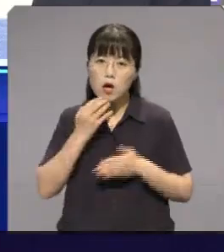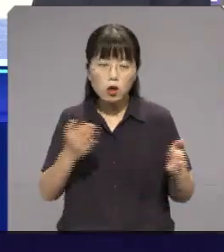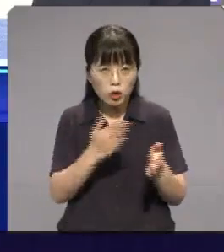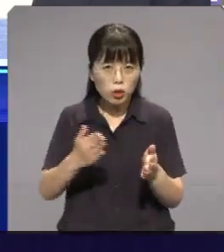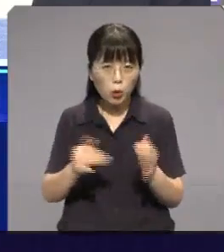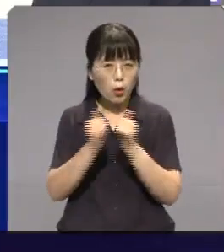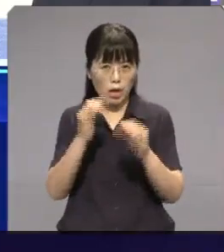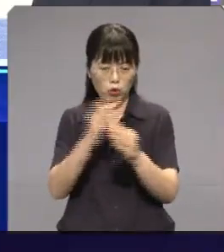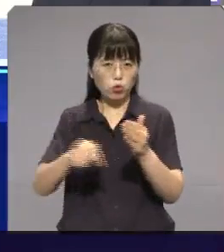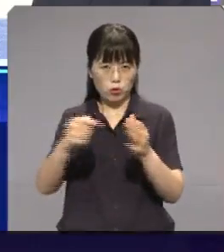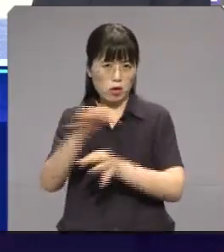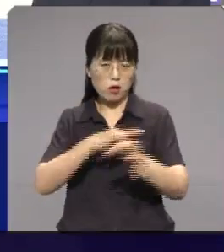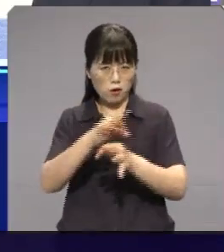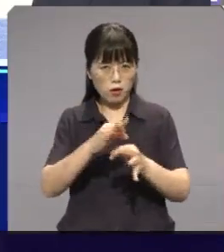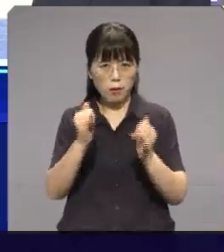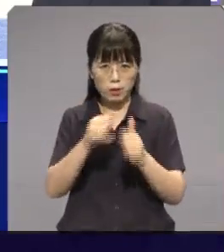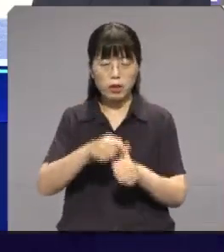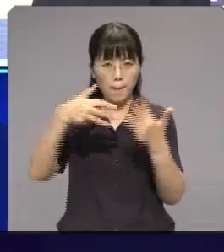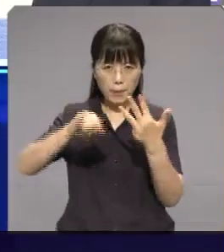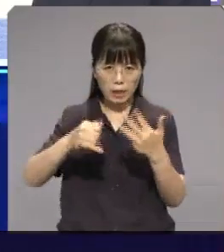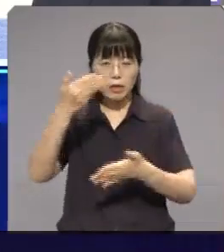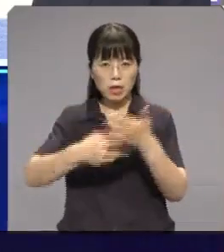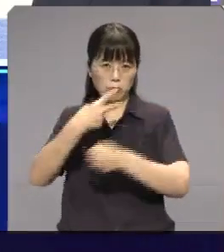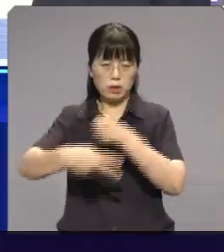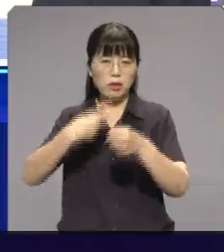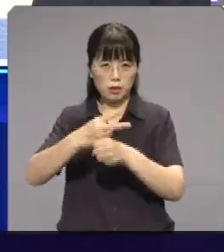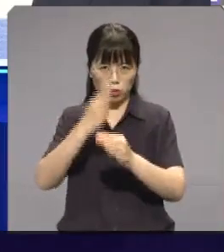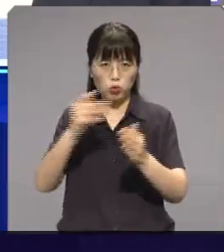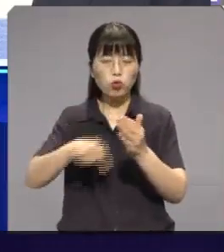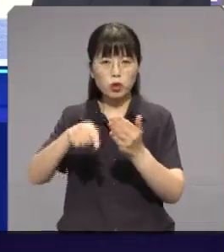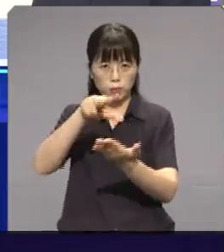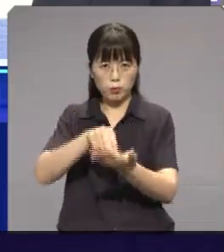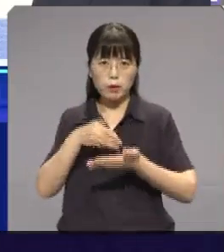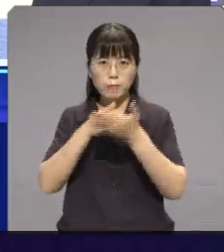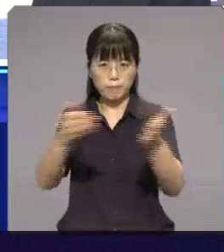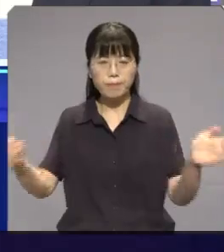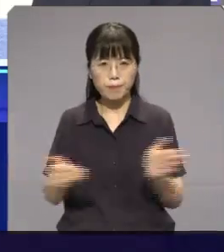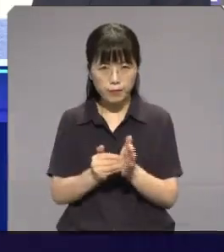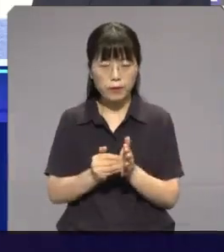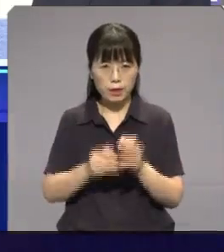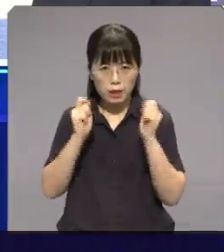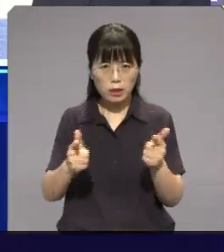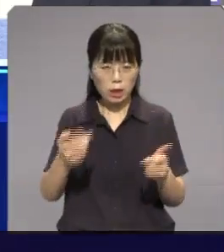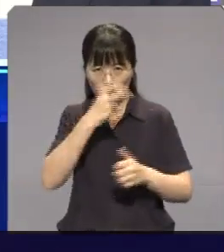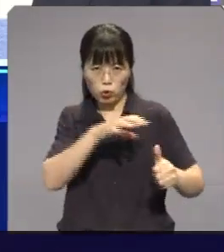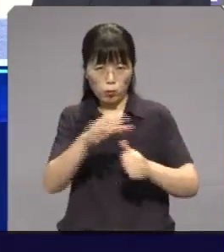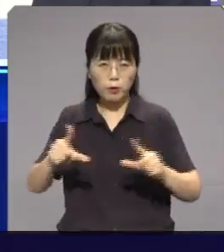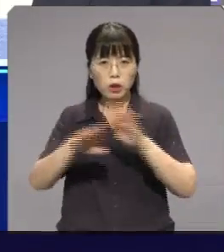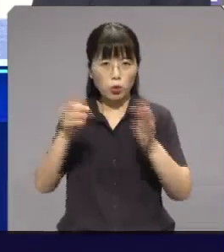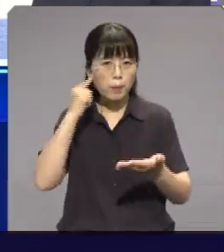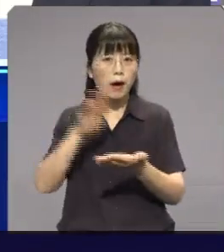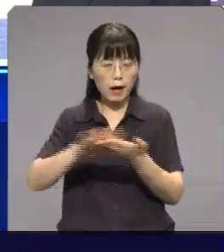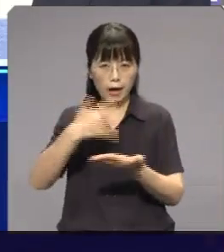경기도가 사람 중심 경제를 민선 8기 남은 2년 중점 과제로 제시했습니다. 기회와 돌봄, 기후,